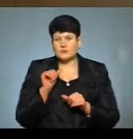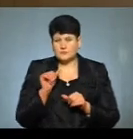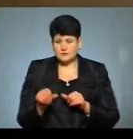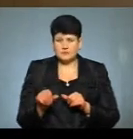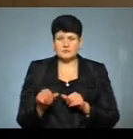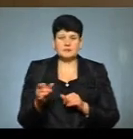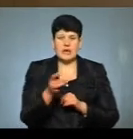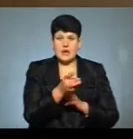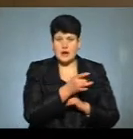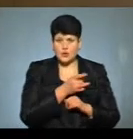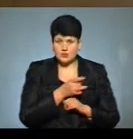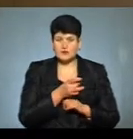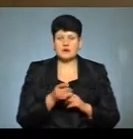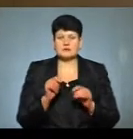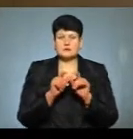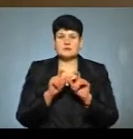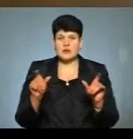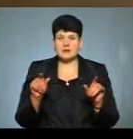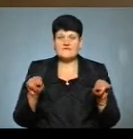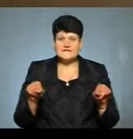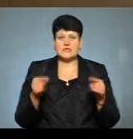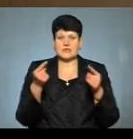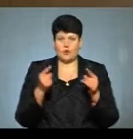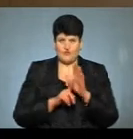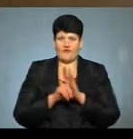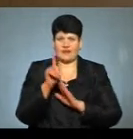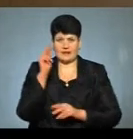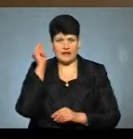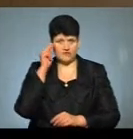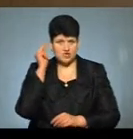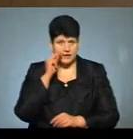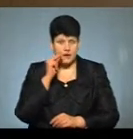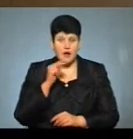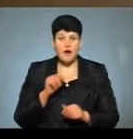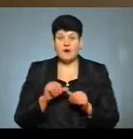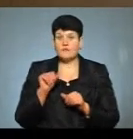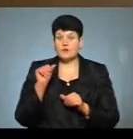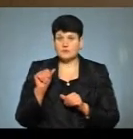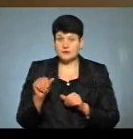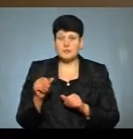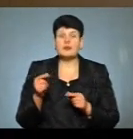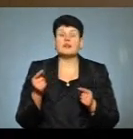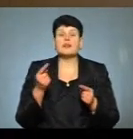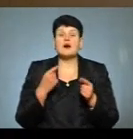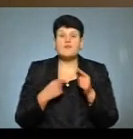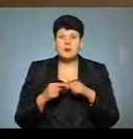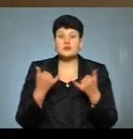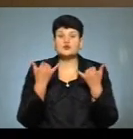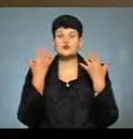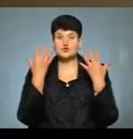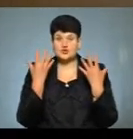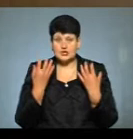В деяких районах заклади відновили своє навчання, а в деяких, навпаки, із сьогоднішнього